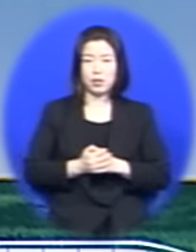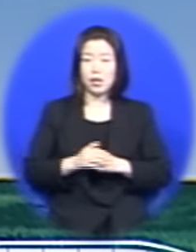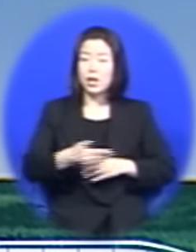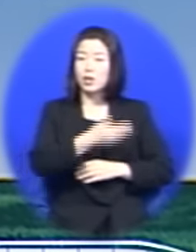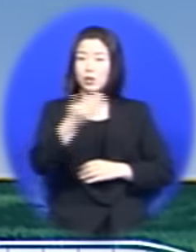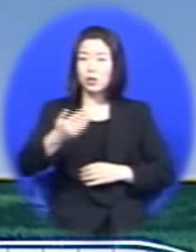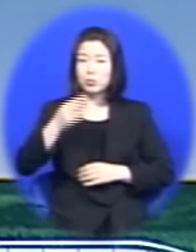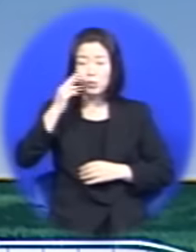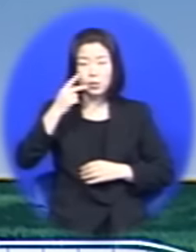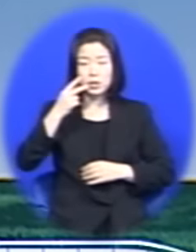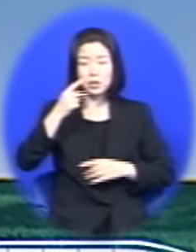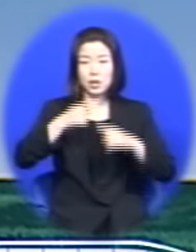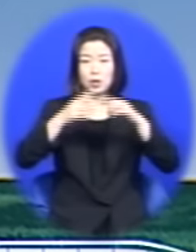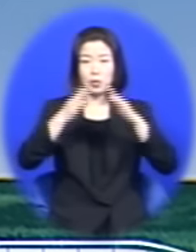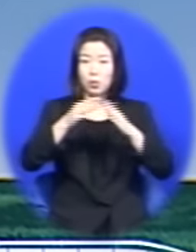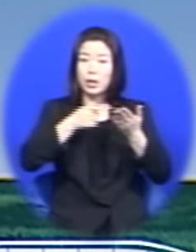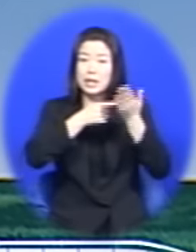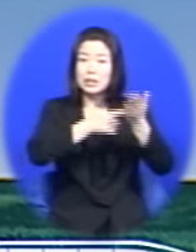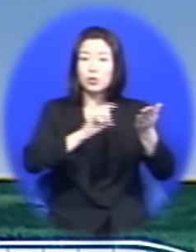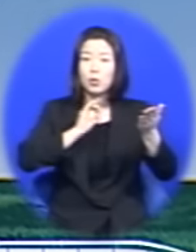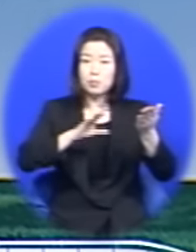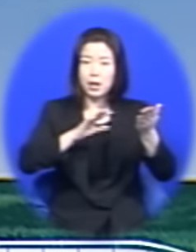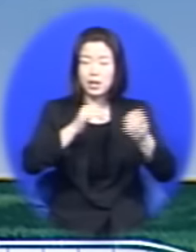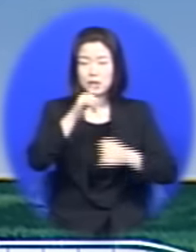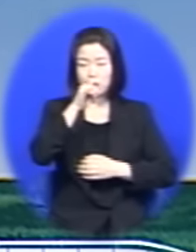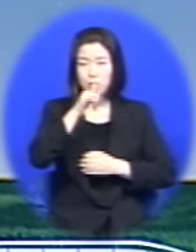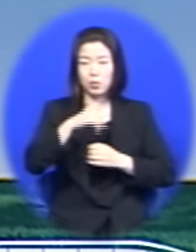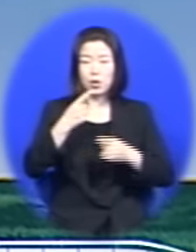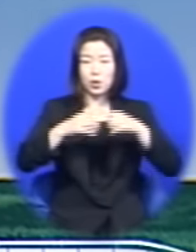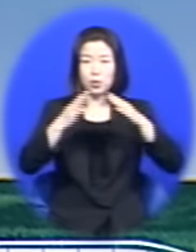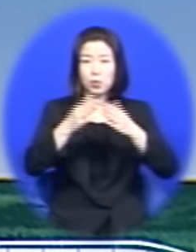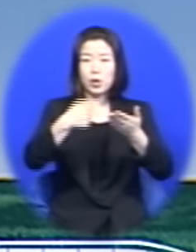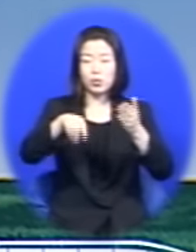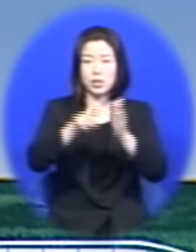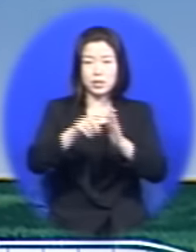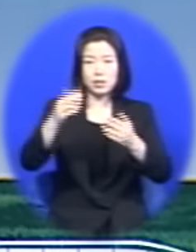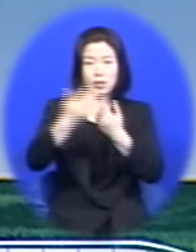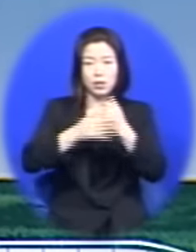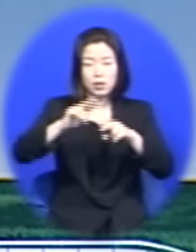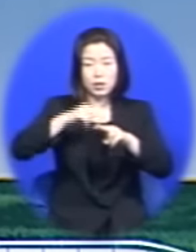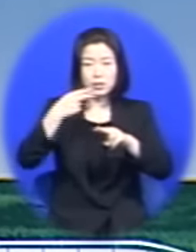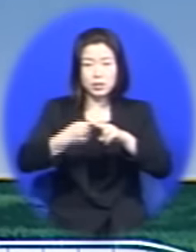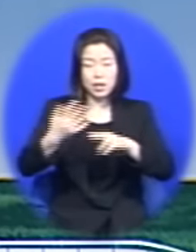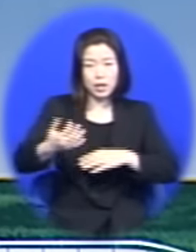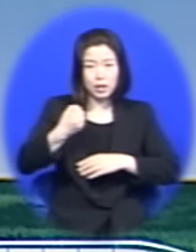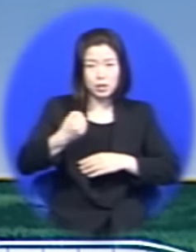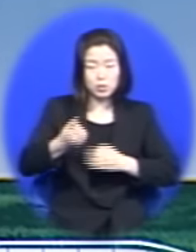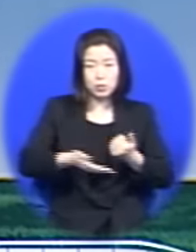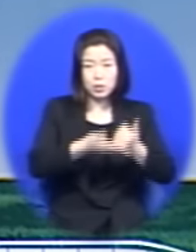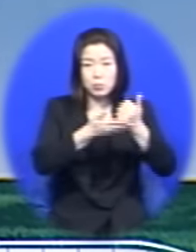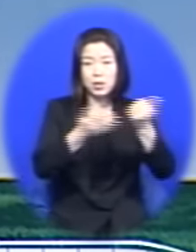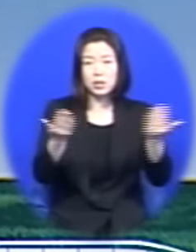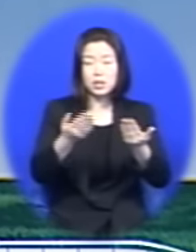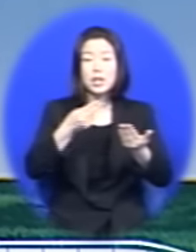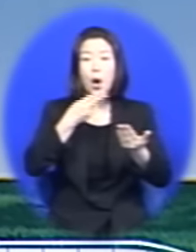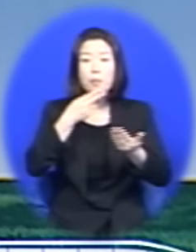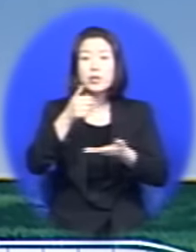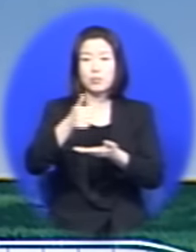여러분, 혹시 교회에 등록만 하였지, 교회를 위해서 이렇게 은사를 가지고 섬기는 것이 없으신 분들에게